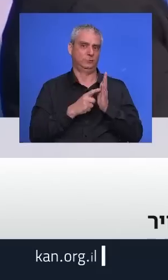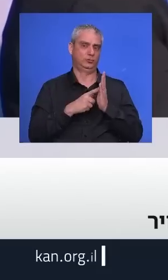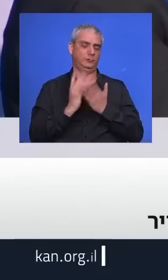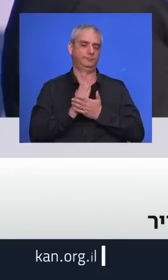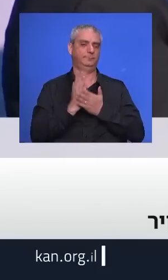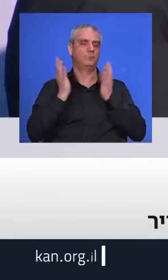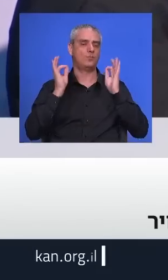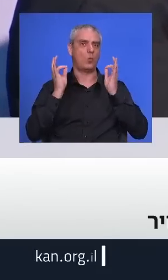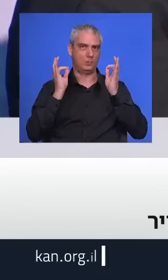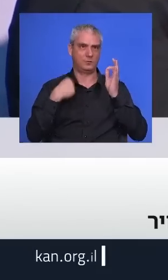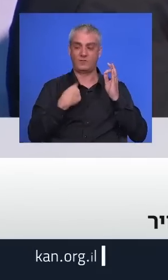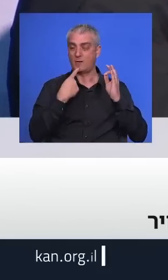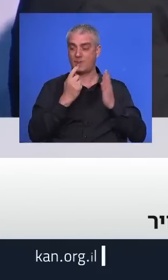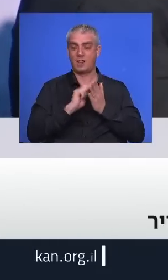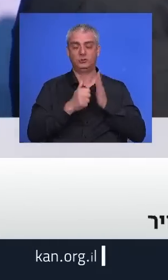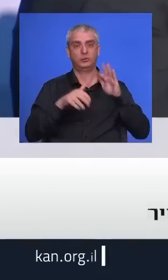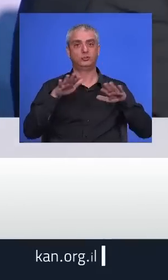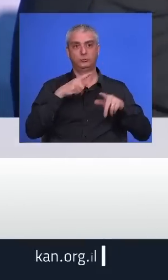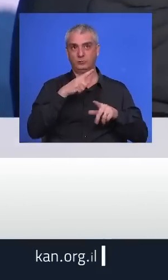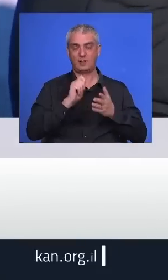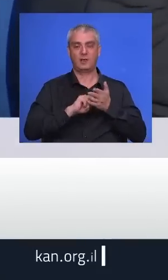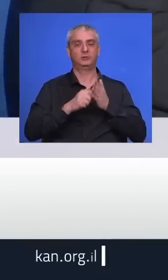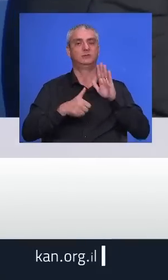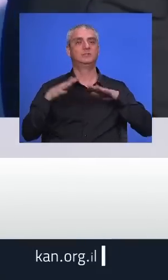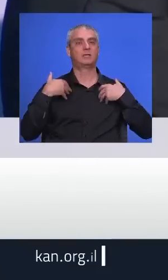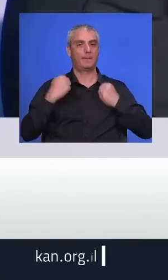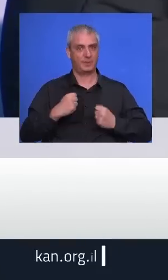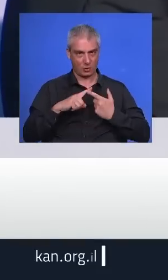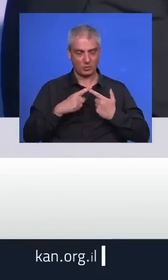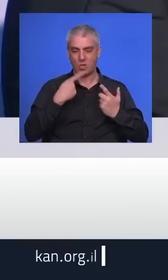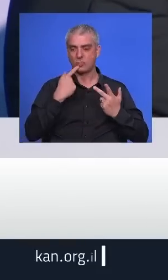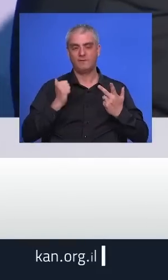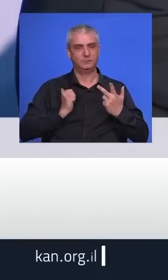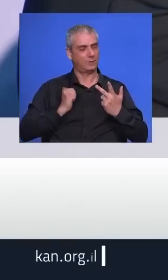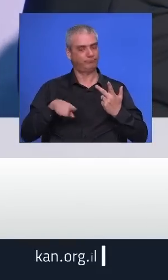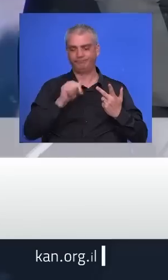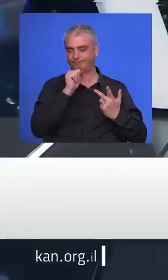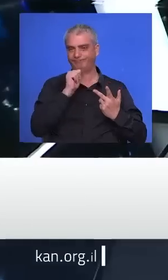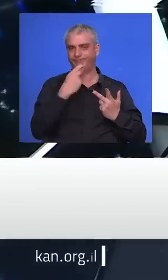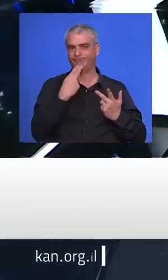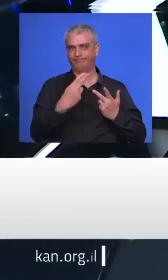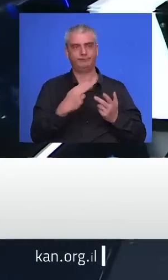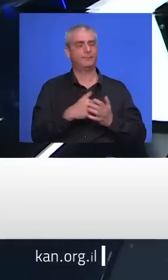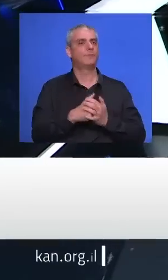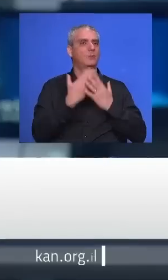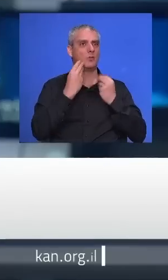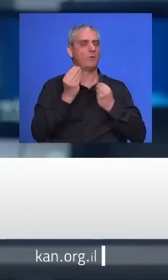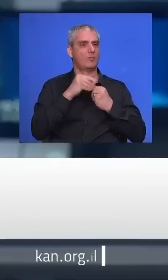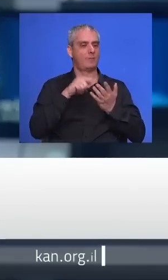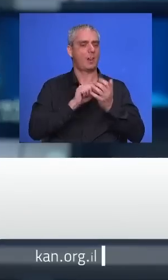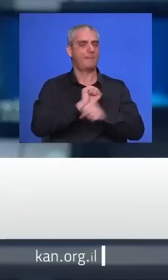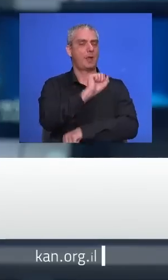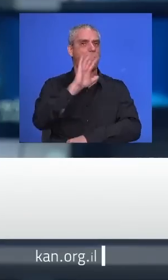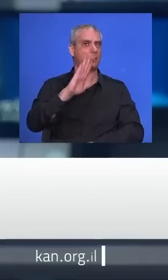מיוחדת. ונאמר שמלשכת ראש הממשלה, מלשכת שר הביטחון ומדובר צהל, סרבו להתייחס. גילי, תודה רבה. ועוד בעקבות מחאת